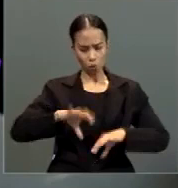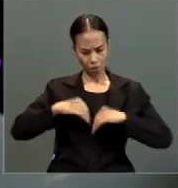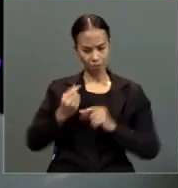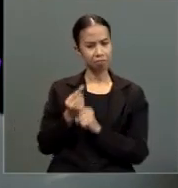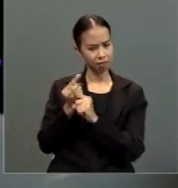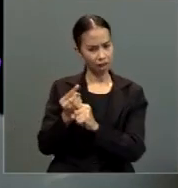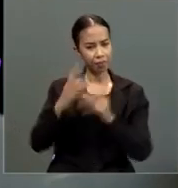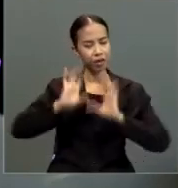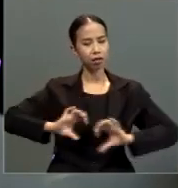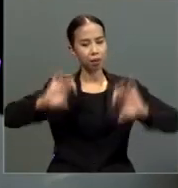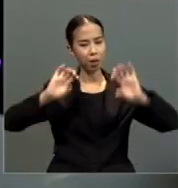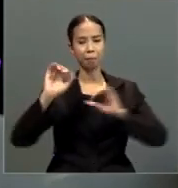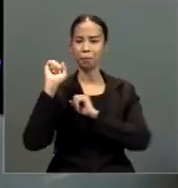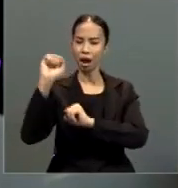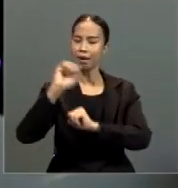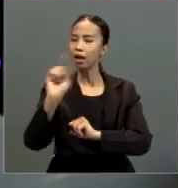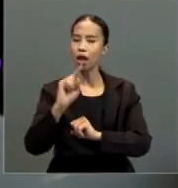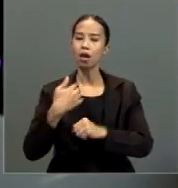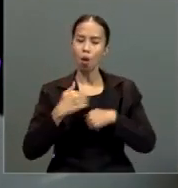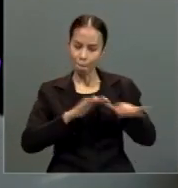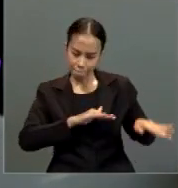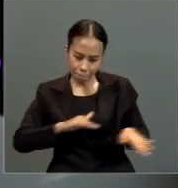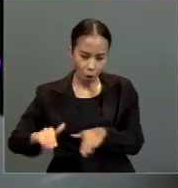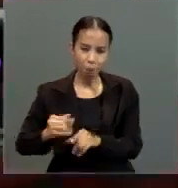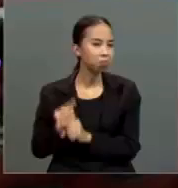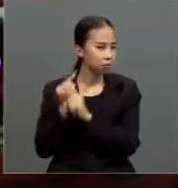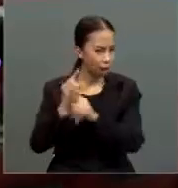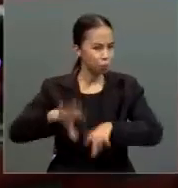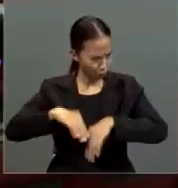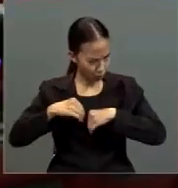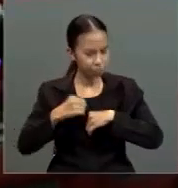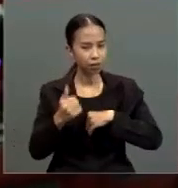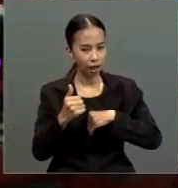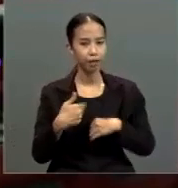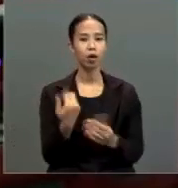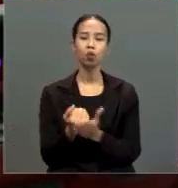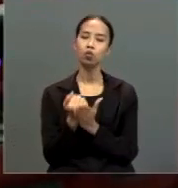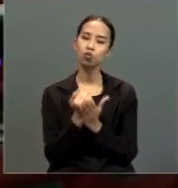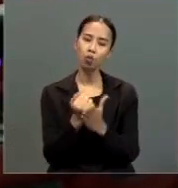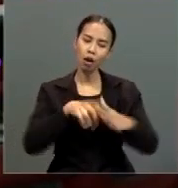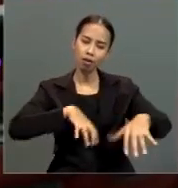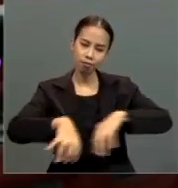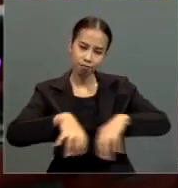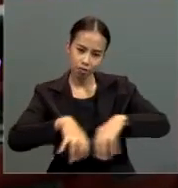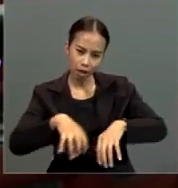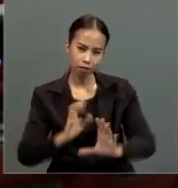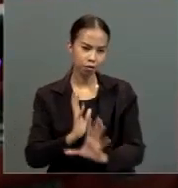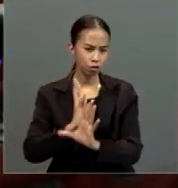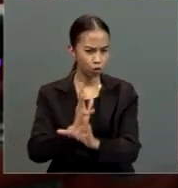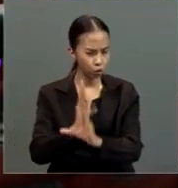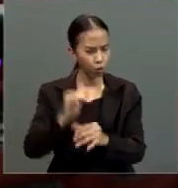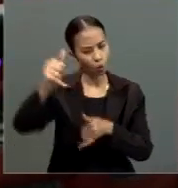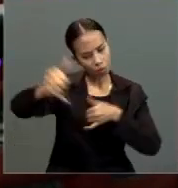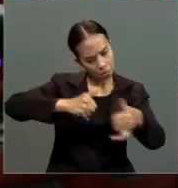นะคะไม่ว่ารัฐบาลจะประกาศออกมาอย่างไรเนี่ยก็พร้อมปฏิบัติตามอย่างเคร่งครัดแล้วก็จะช่วยในการจัดระเบียบการเข้าใช้บริการ